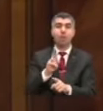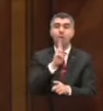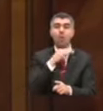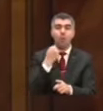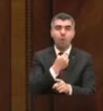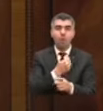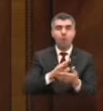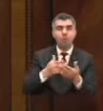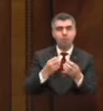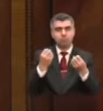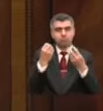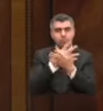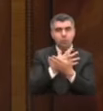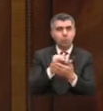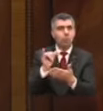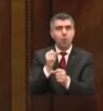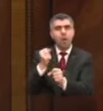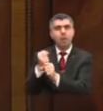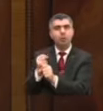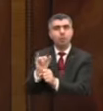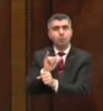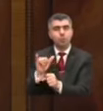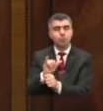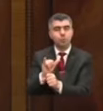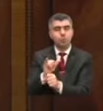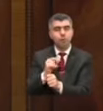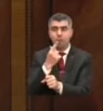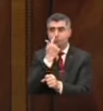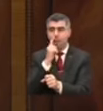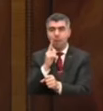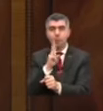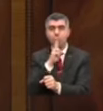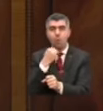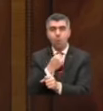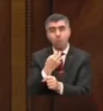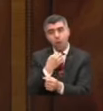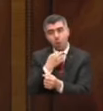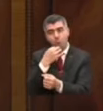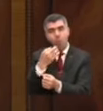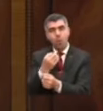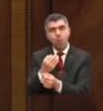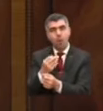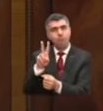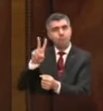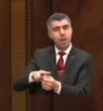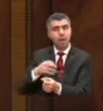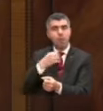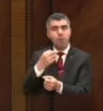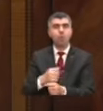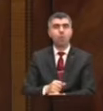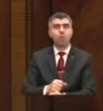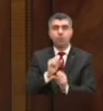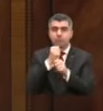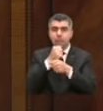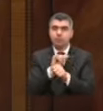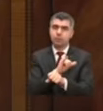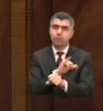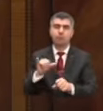انا كنستغرب الحكومه شنو كدير الا ما عجبهاش الحكومه يقولها شي معقول الا ما عجبهاش يقولها